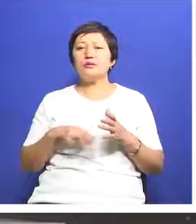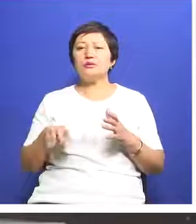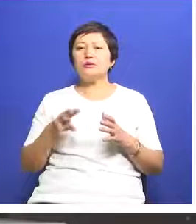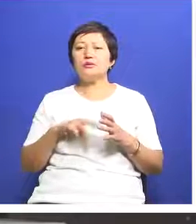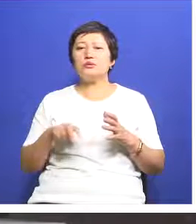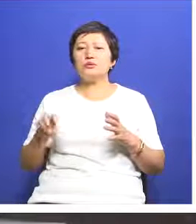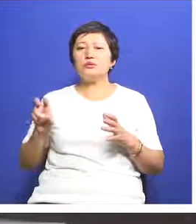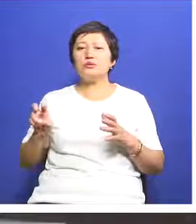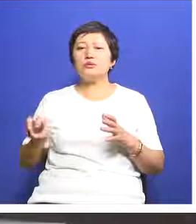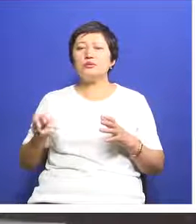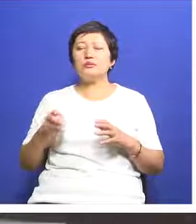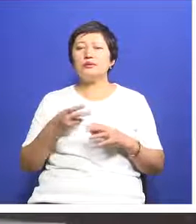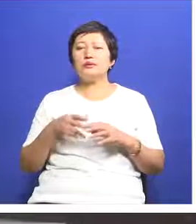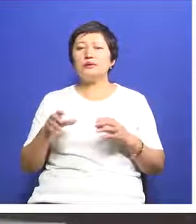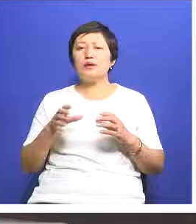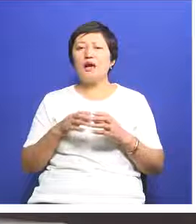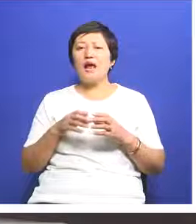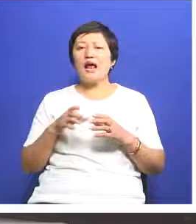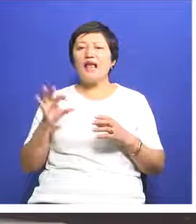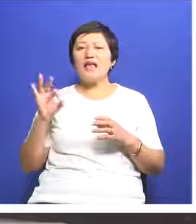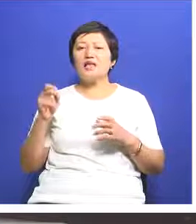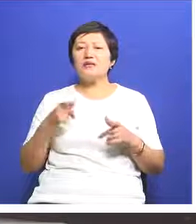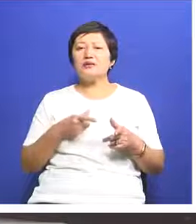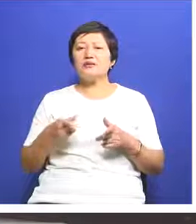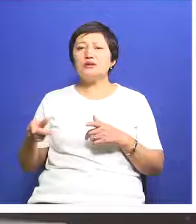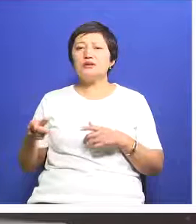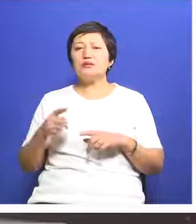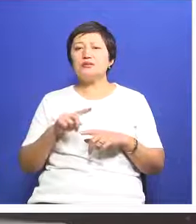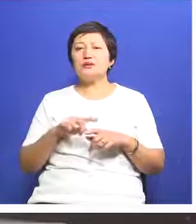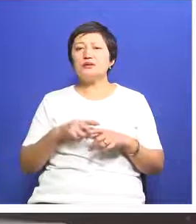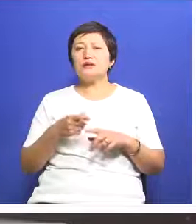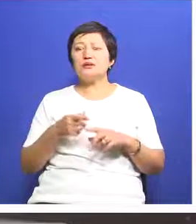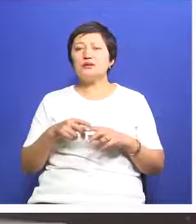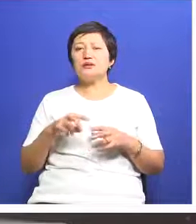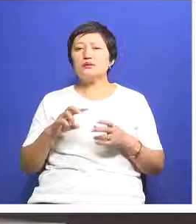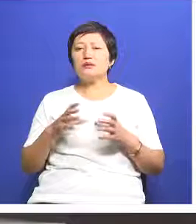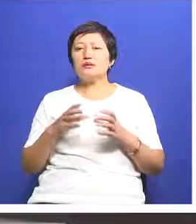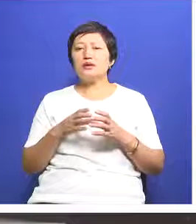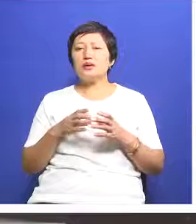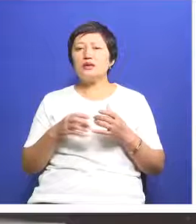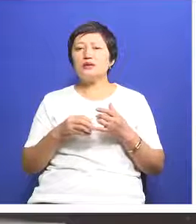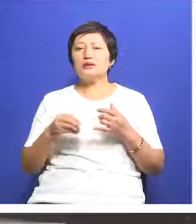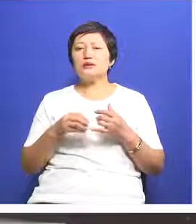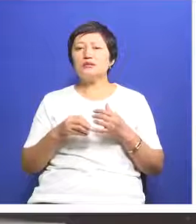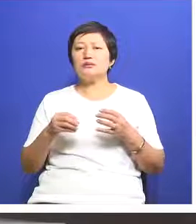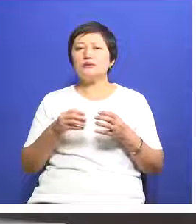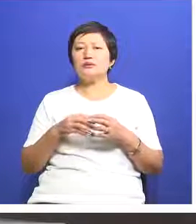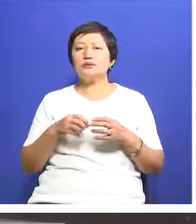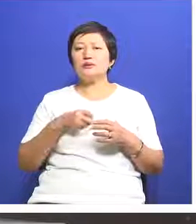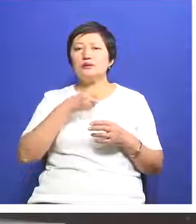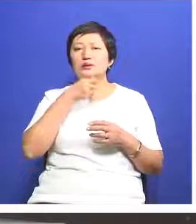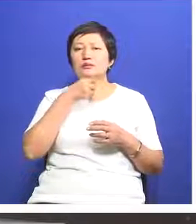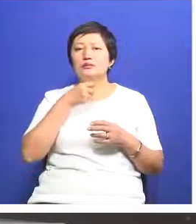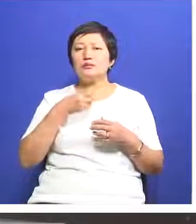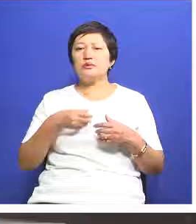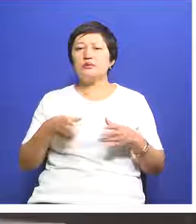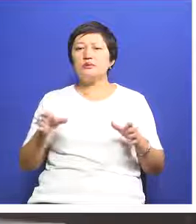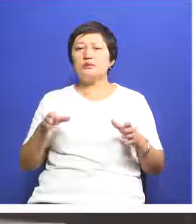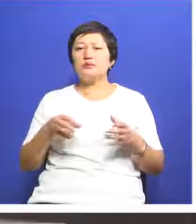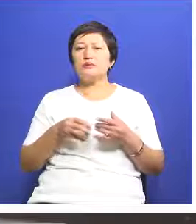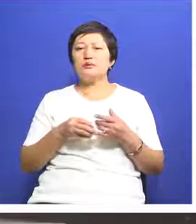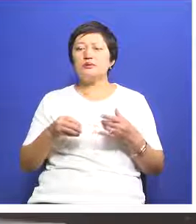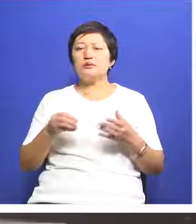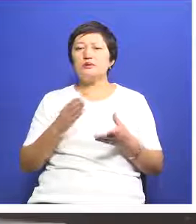kılıp engizip atırmız sol jerge. Bu jerde endi jer kölemi o jerde keng bolu kerek eken. Bizde jer